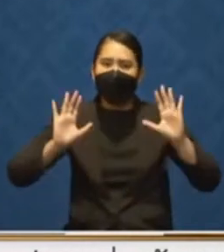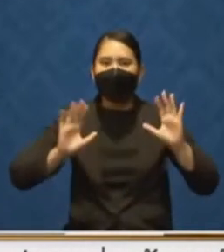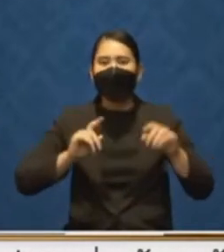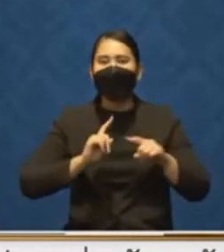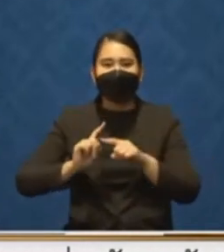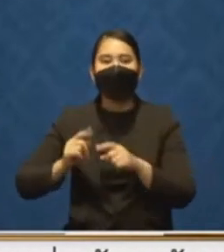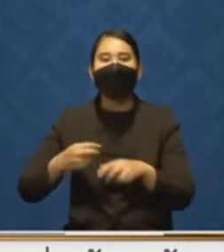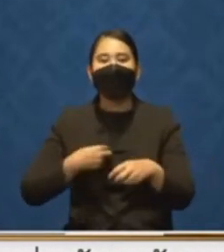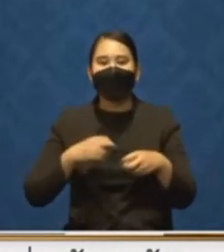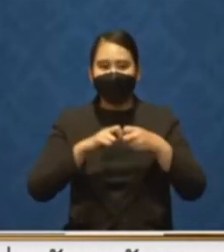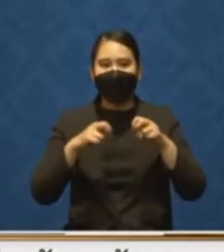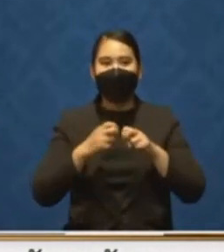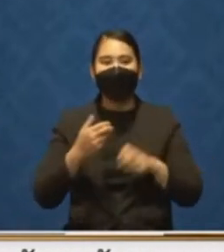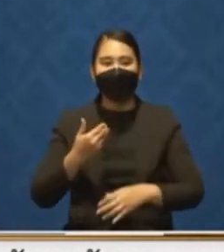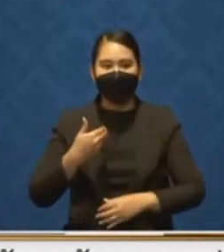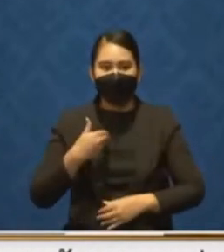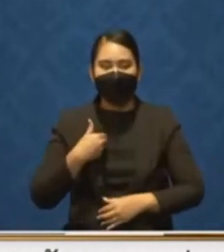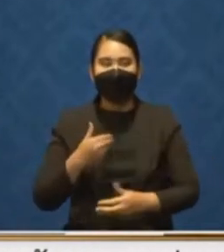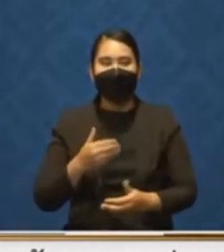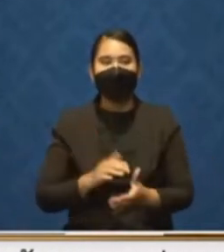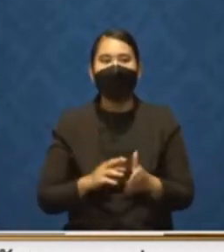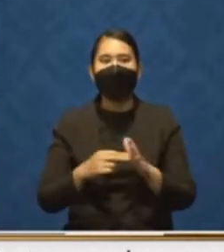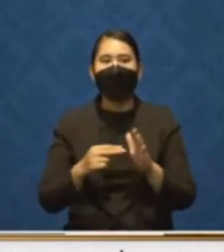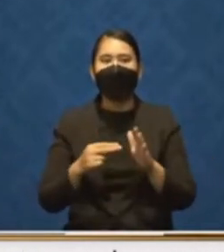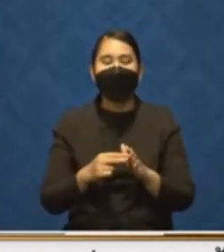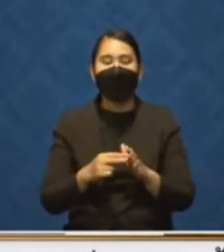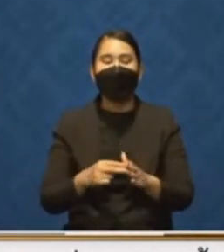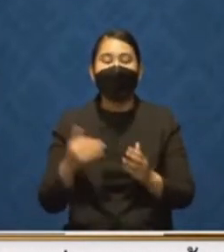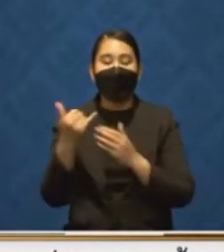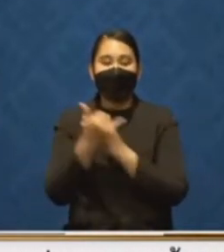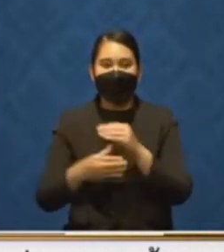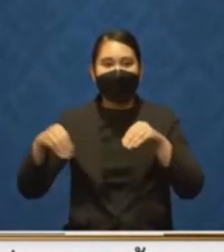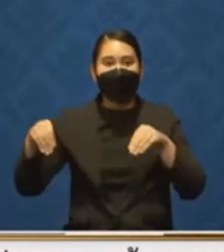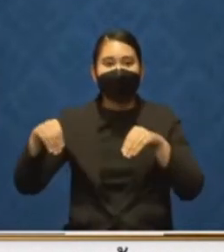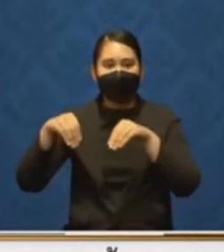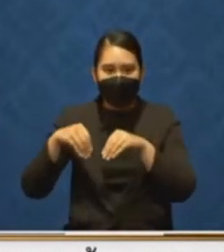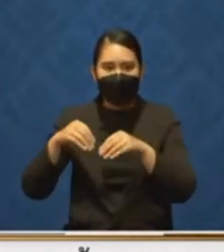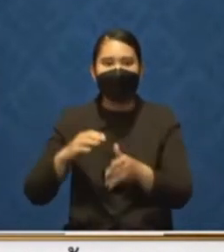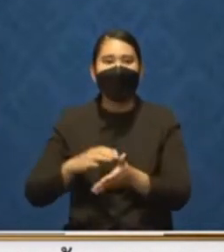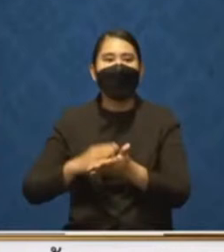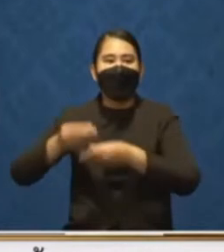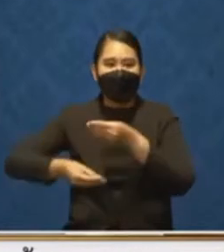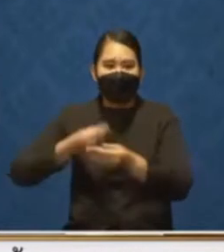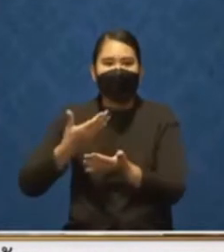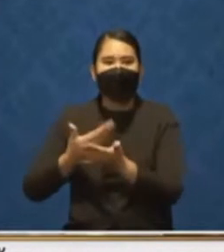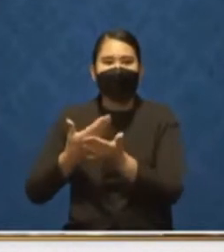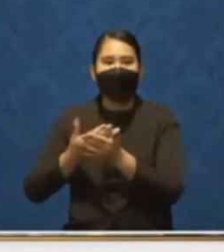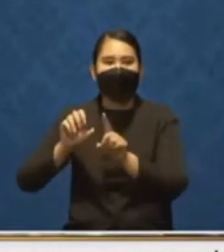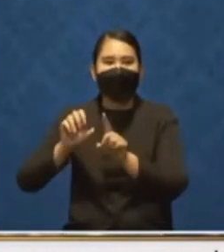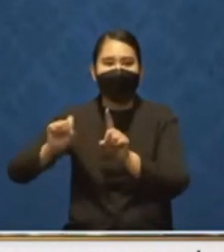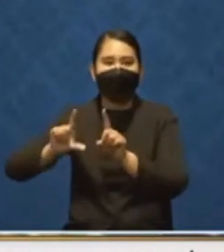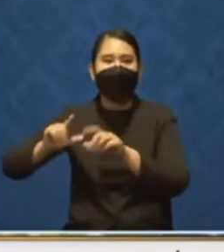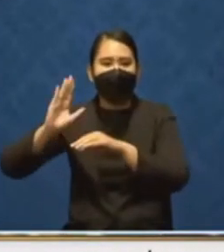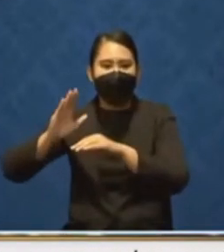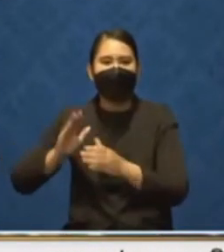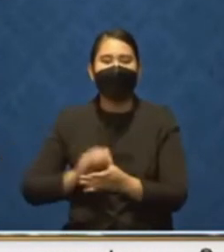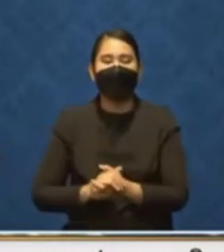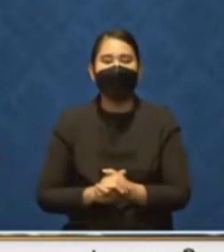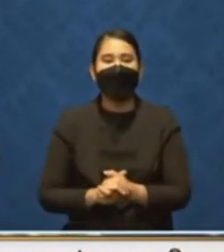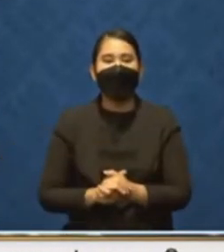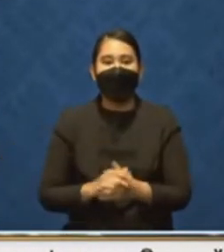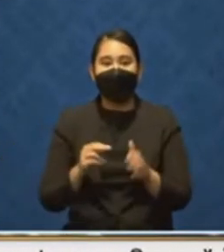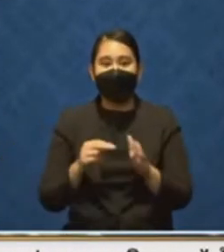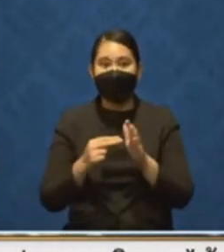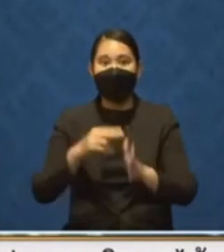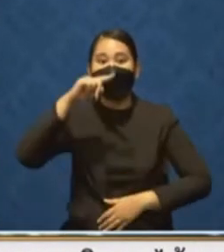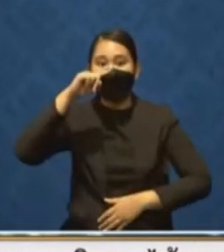เกิดปัญหามากเลยนะครับแต่เรื่องนี้เพราะเรียนได้รับติดกันขายมูลค่าระหว่างกันหลายแสนล้านบาทผมเคยไปแล้วนะครับเป็นแหล่งพลังงานของไทย